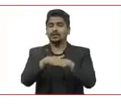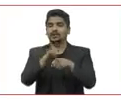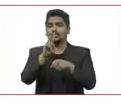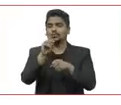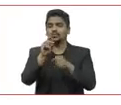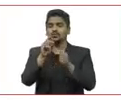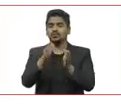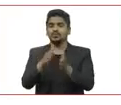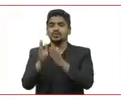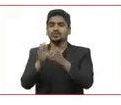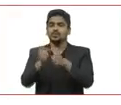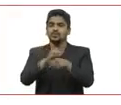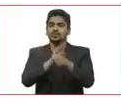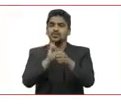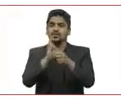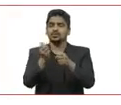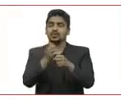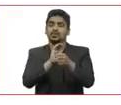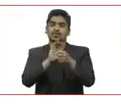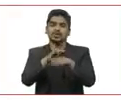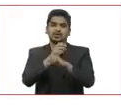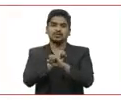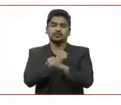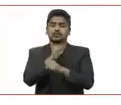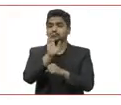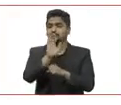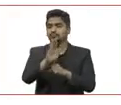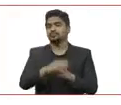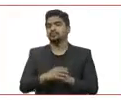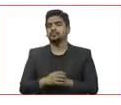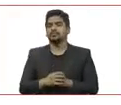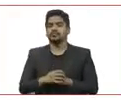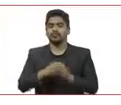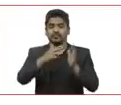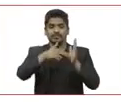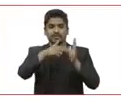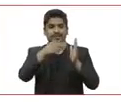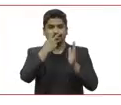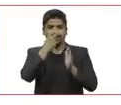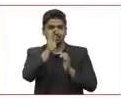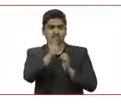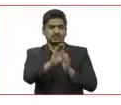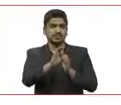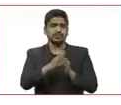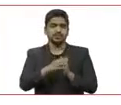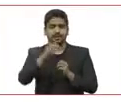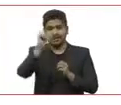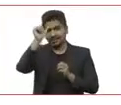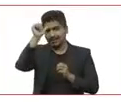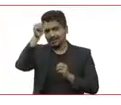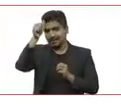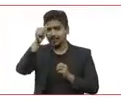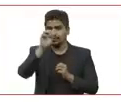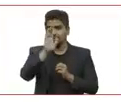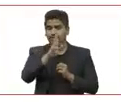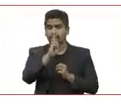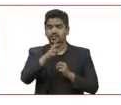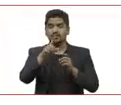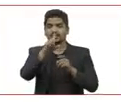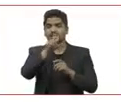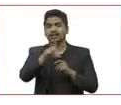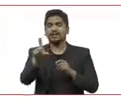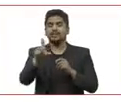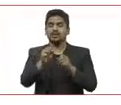दोस्रो चरणको सङ्क्रमणमा त्योभन्दा भयावह भइसकेको छ। यो ग्राफमा यहाँहरूले देख्नुहुन्छ जुन रातो ग्राफ छ त्यो चाहिँ नेपालमा